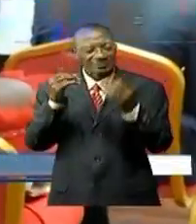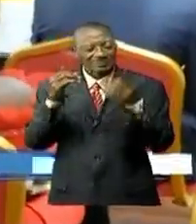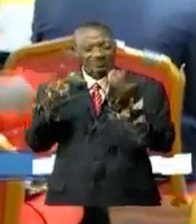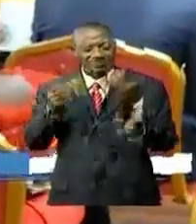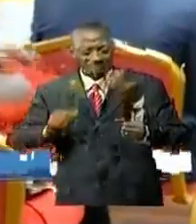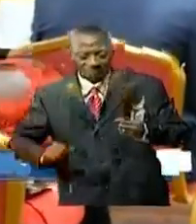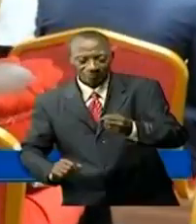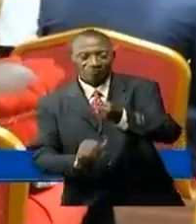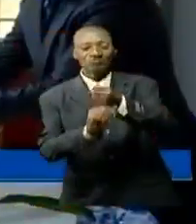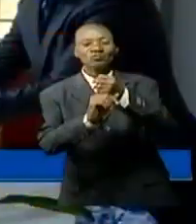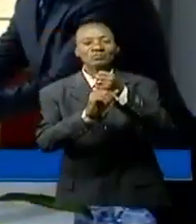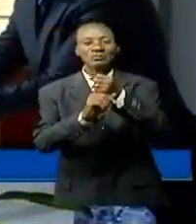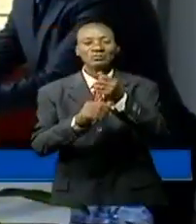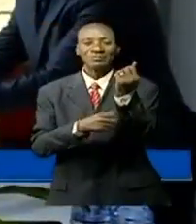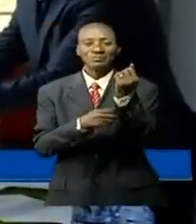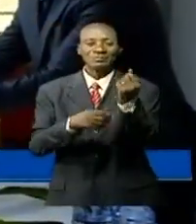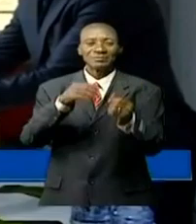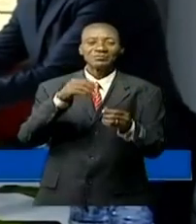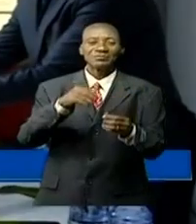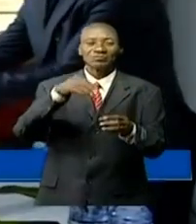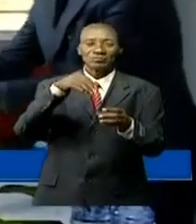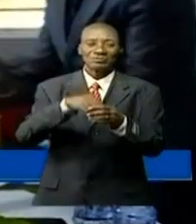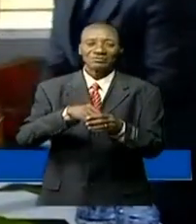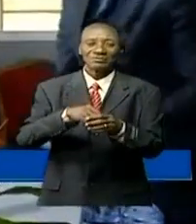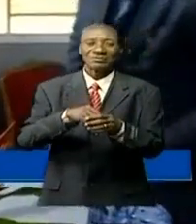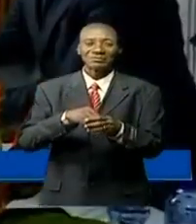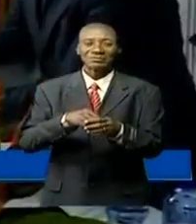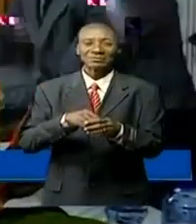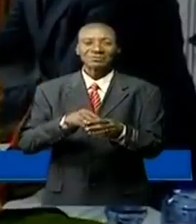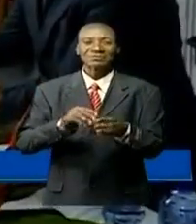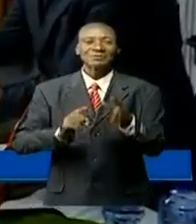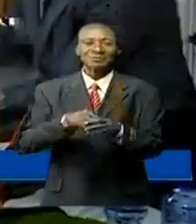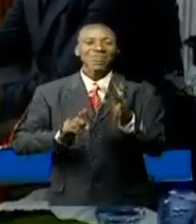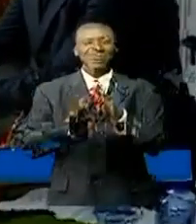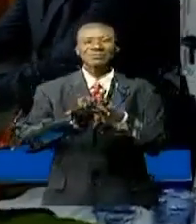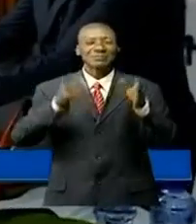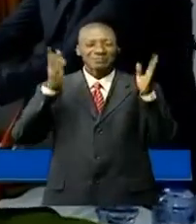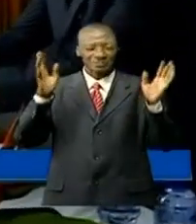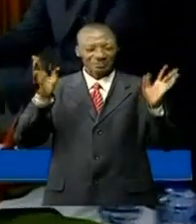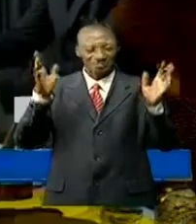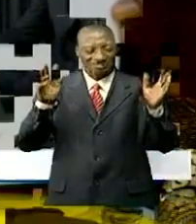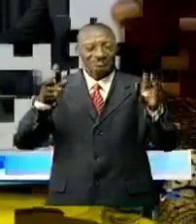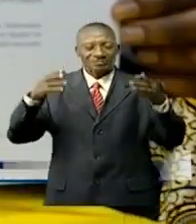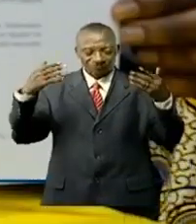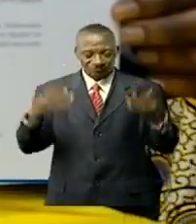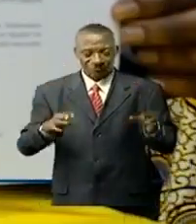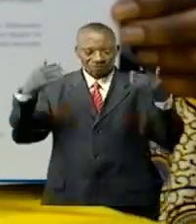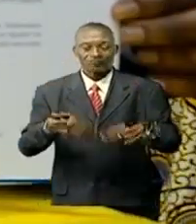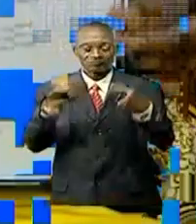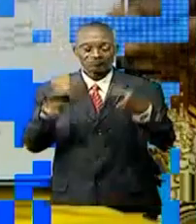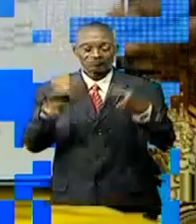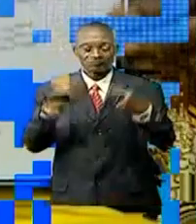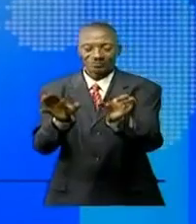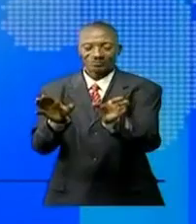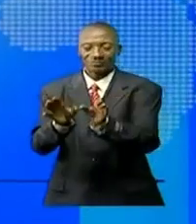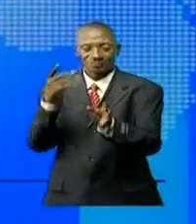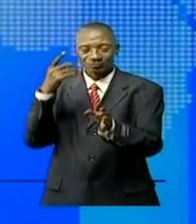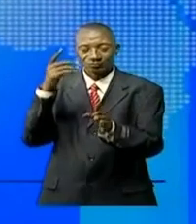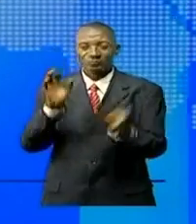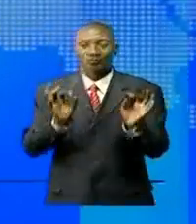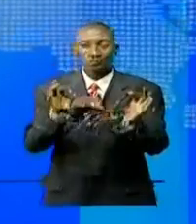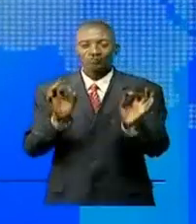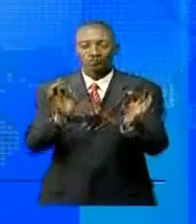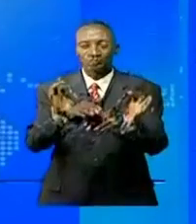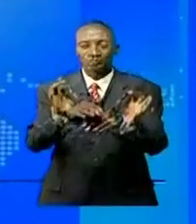criminologique, une cérémonie a été organisée pour la remise des certificats en intervention criminologique.